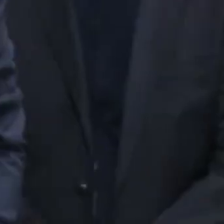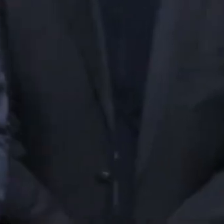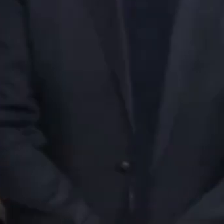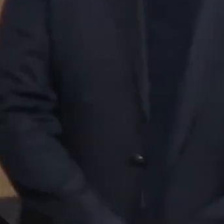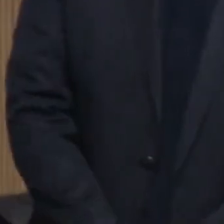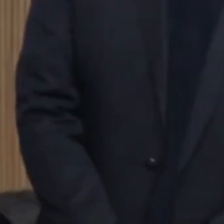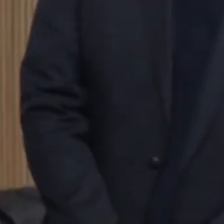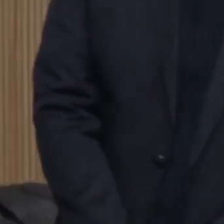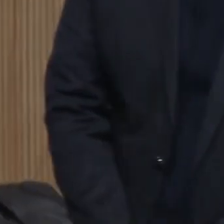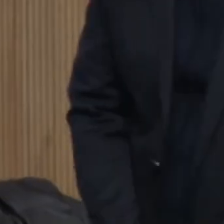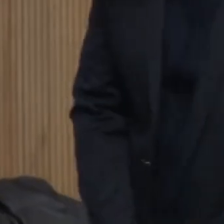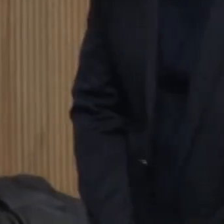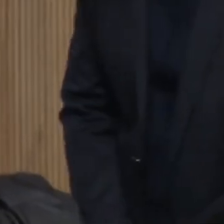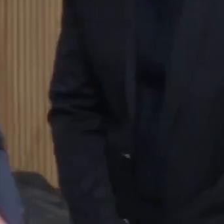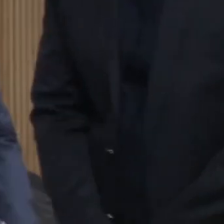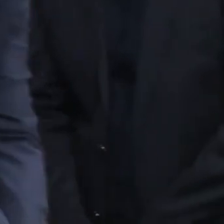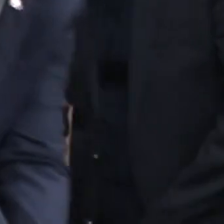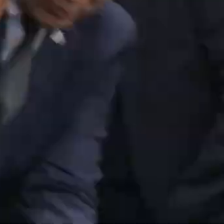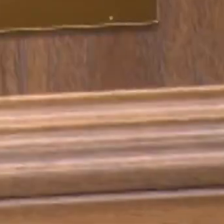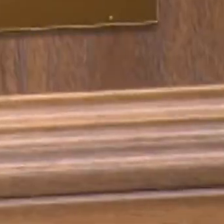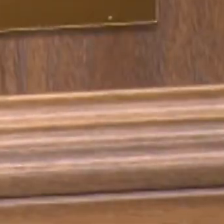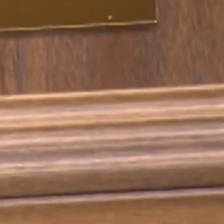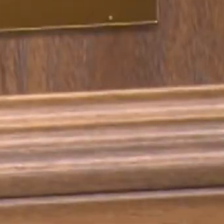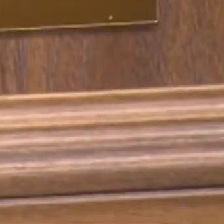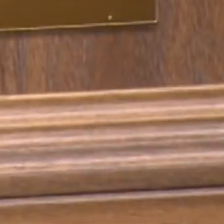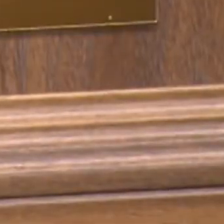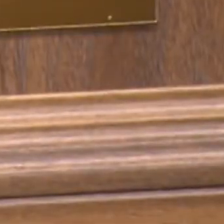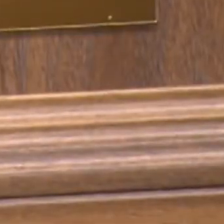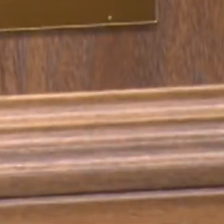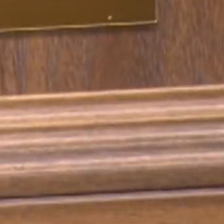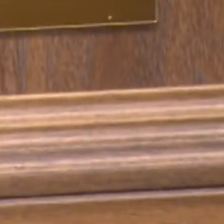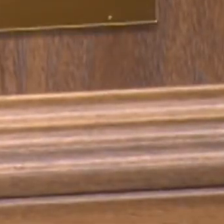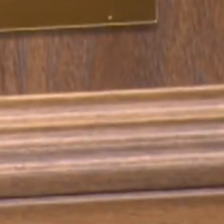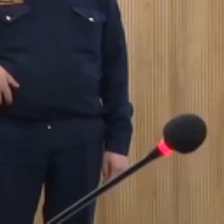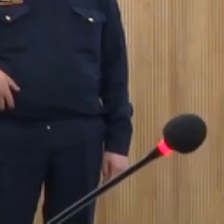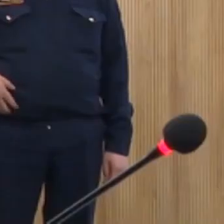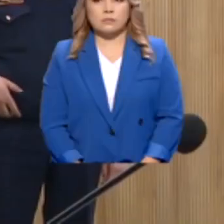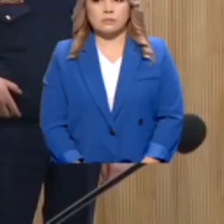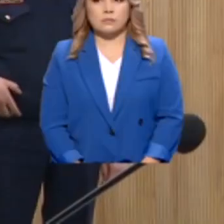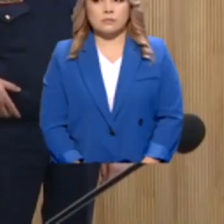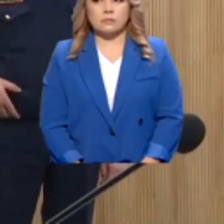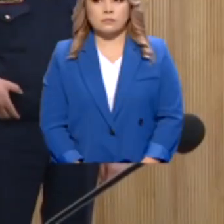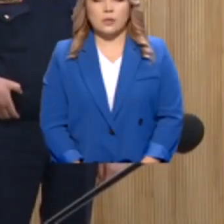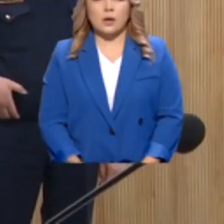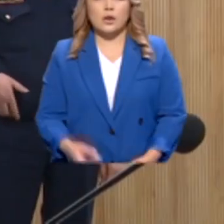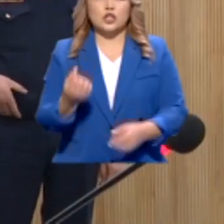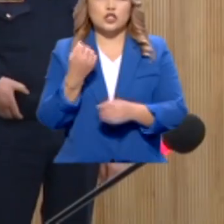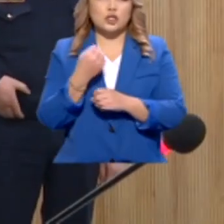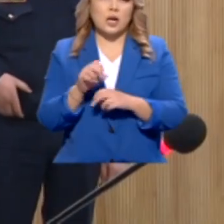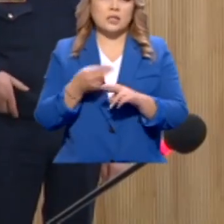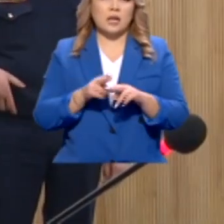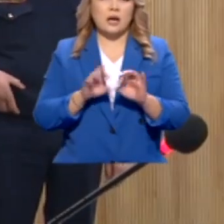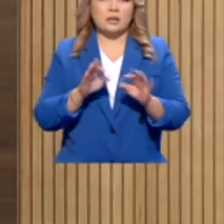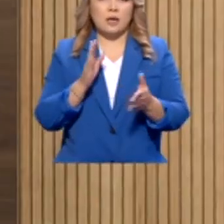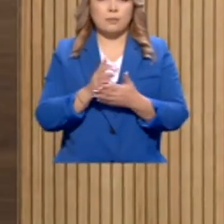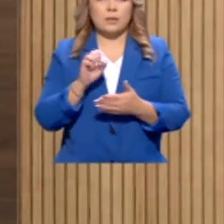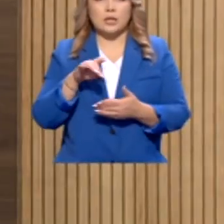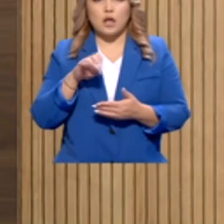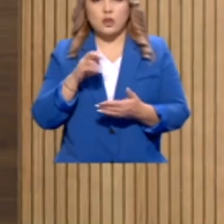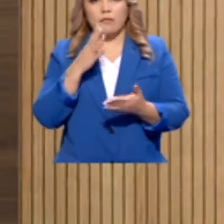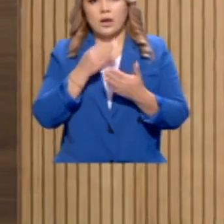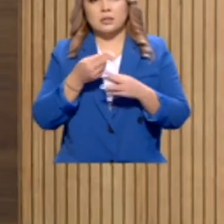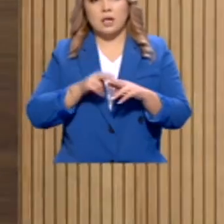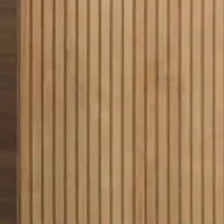шектелді. Экс-министрдің түрмеге қамалмауының өзін кейбірі жеңіс деп бағалап отыр. Бірақ Біртанов апелляциялық